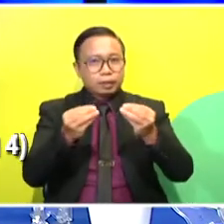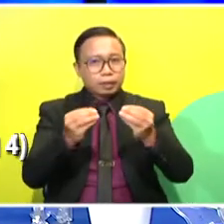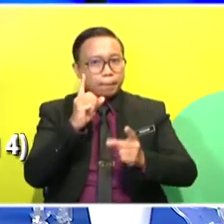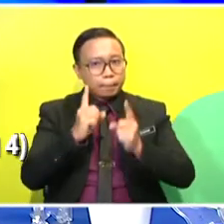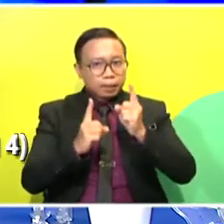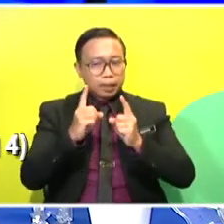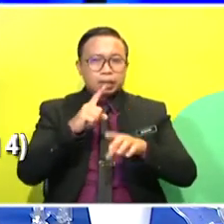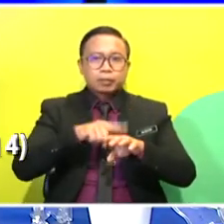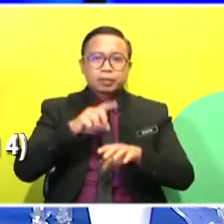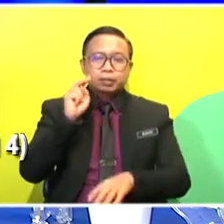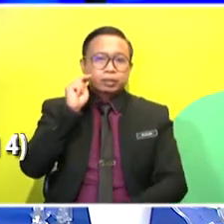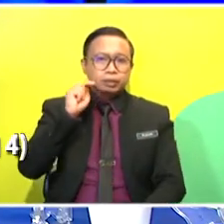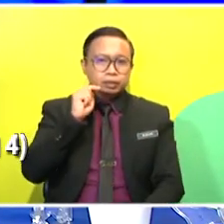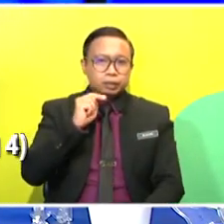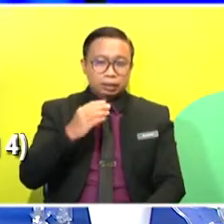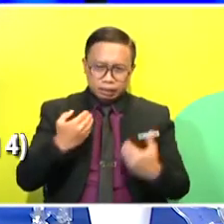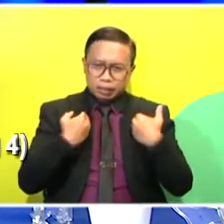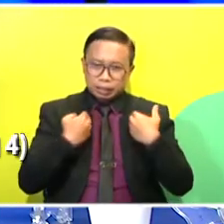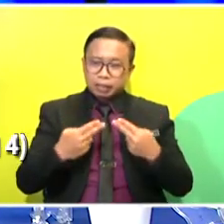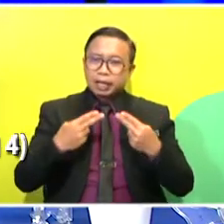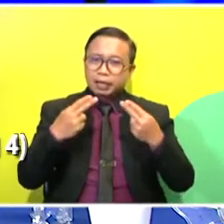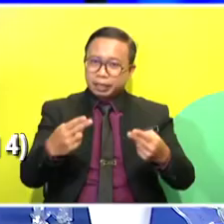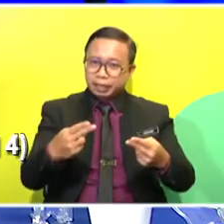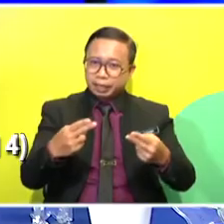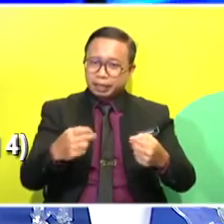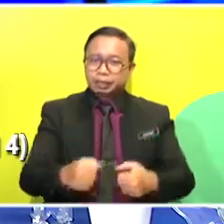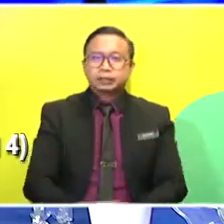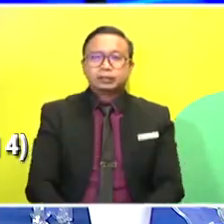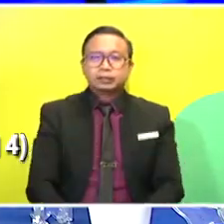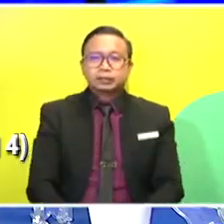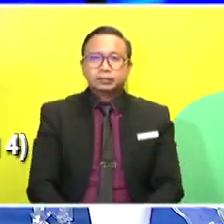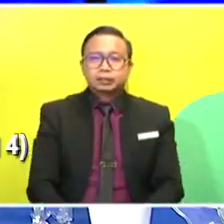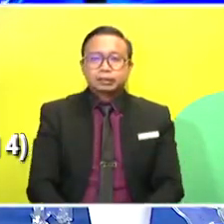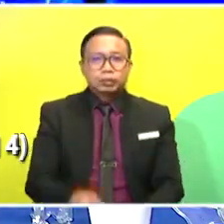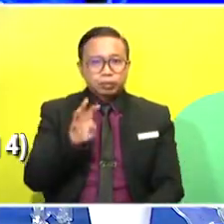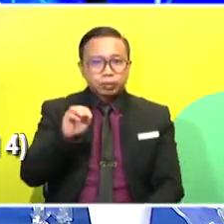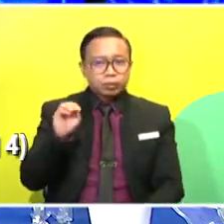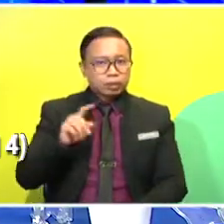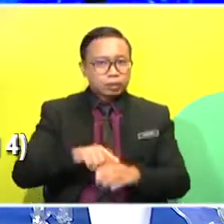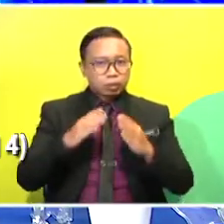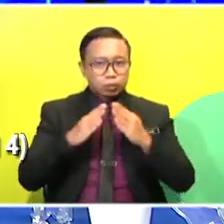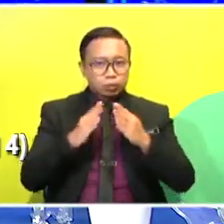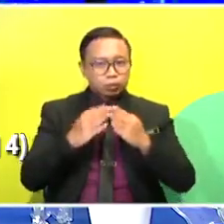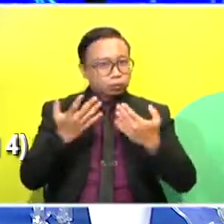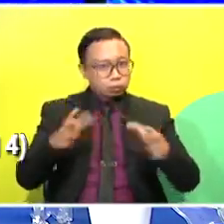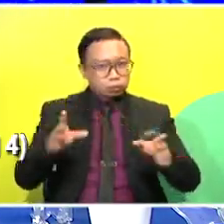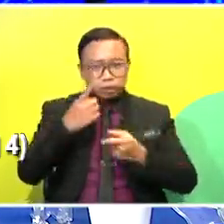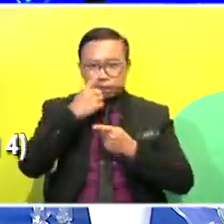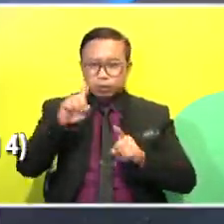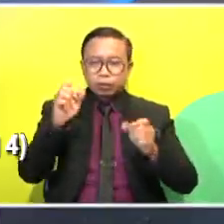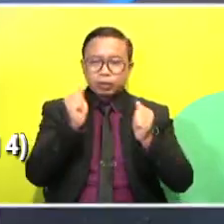Nisa. Cikgu, ada hadiah tak untuk saya sebab saya dah jawab semua soalan dengan betul. Murid-murid di rumah pun dah jawab semua soalan dengan